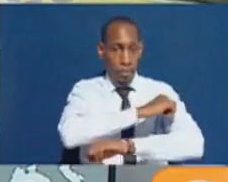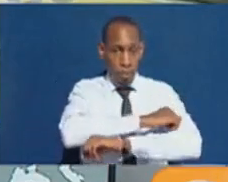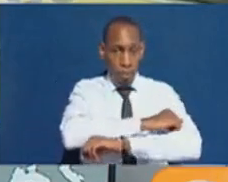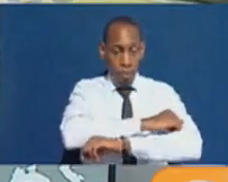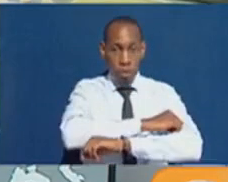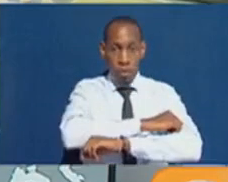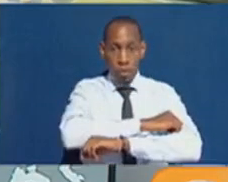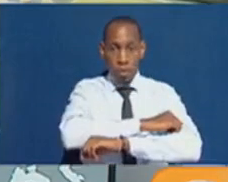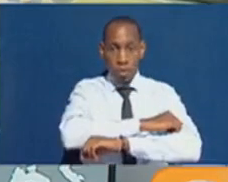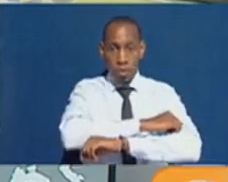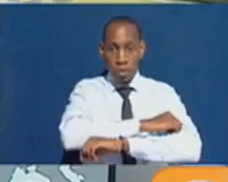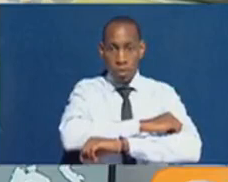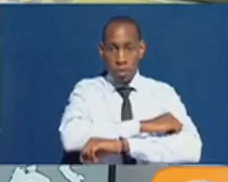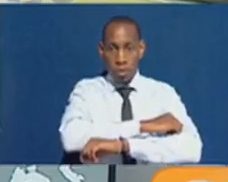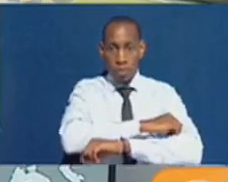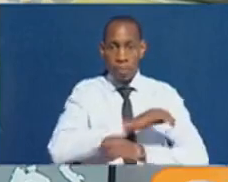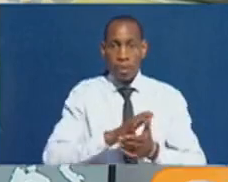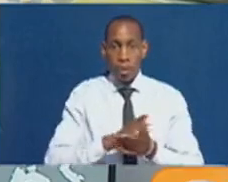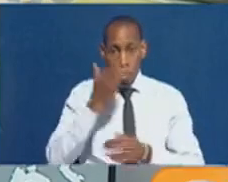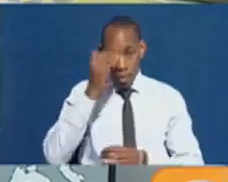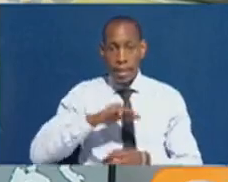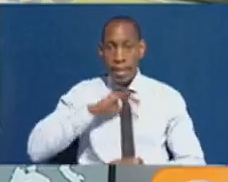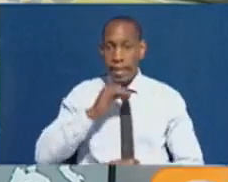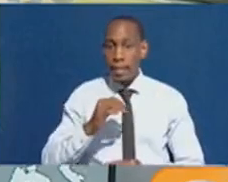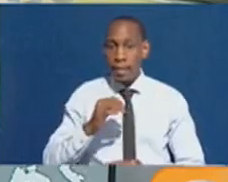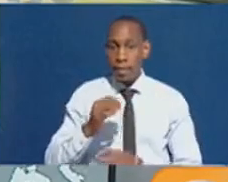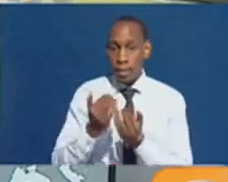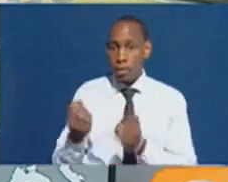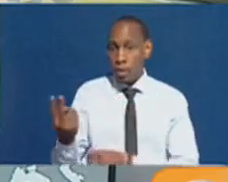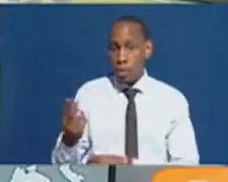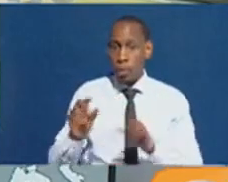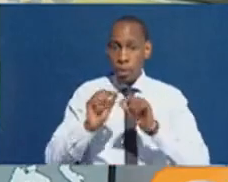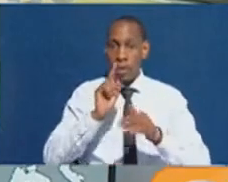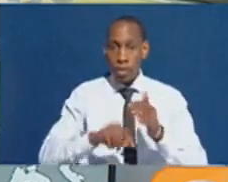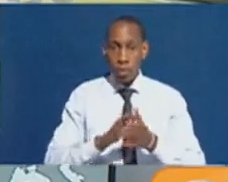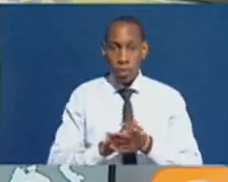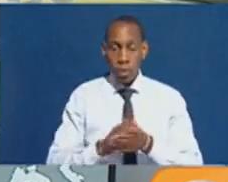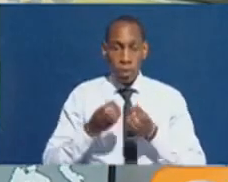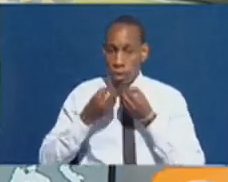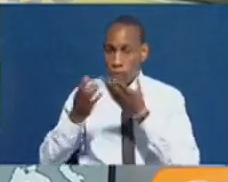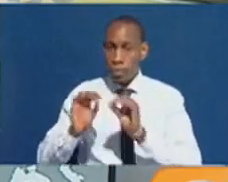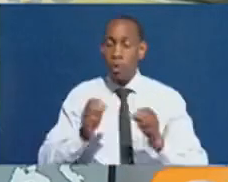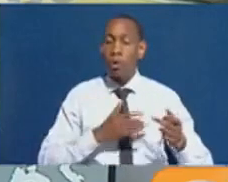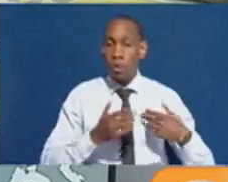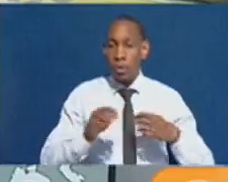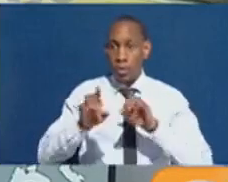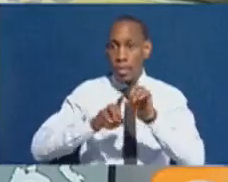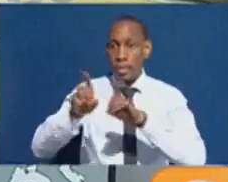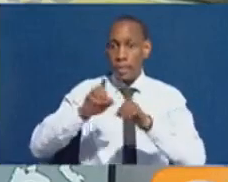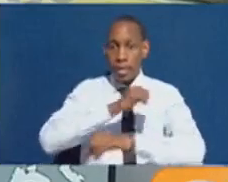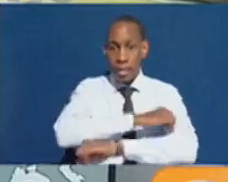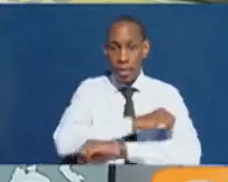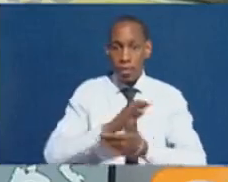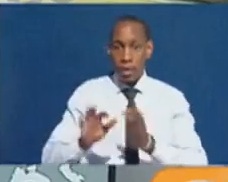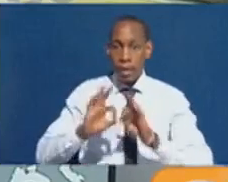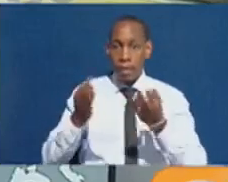Come Juu Primier kwa vifo vya watoto wao, wakidai kutoarifiwa kuhusu safari ya shule. Jamaa za